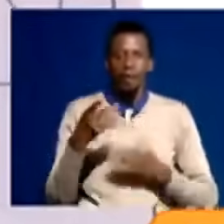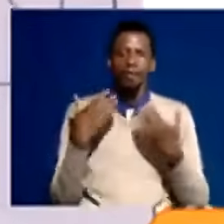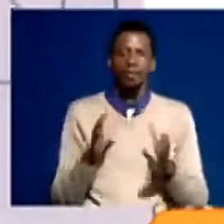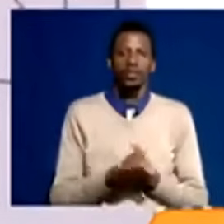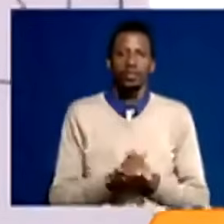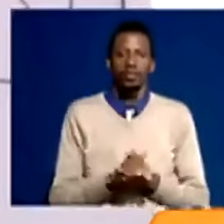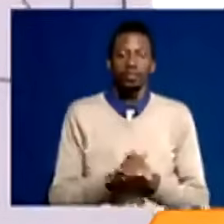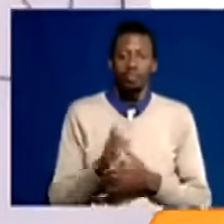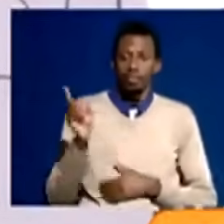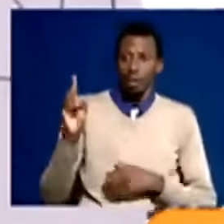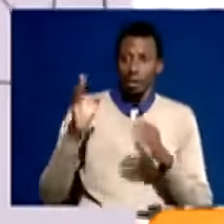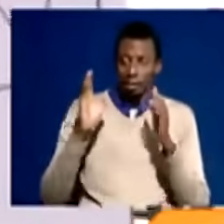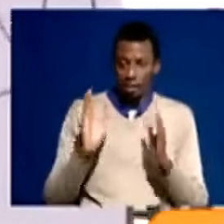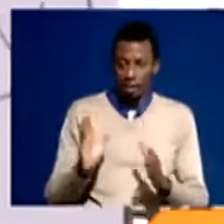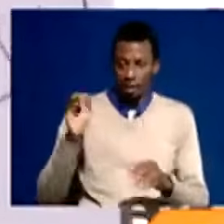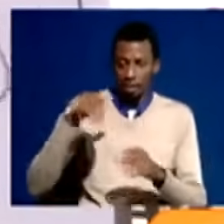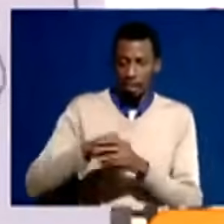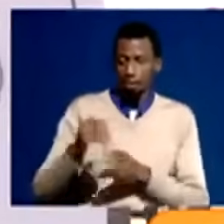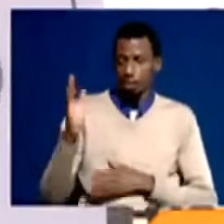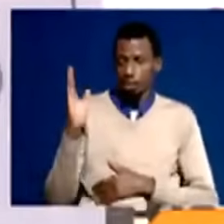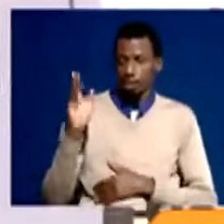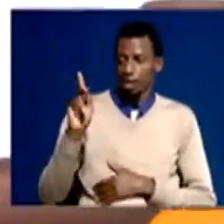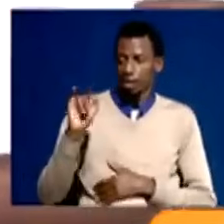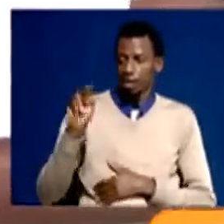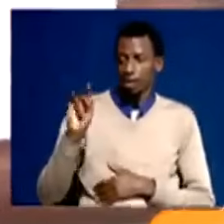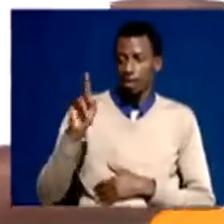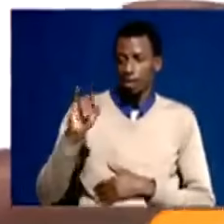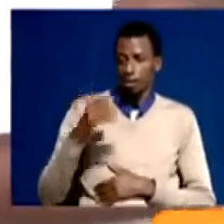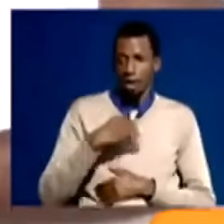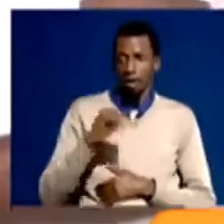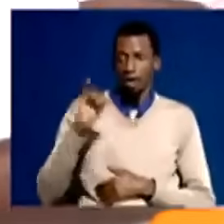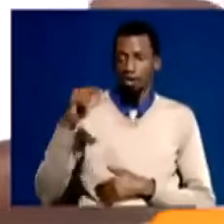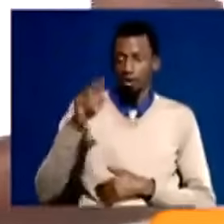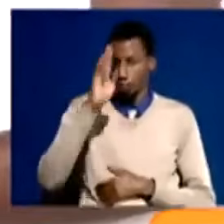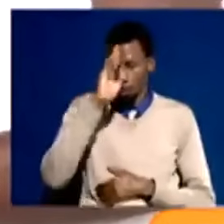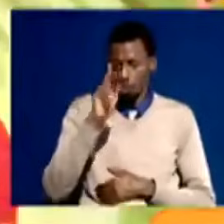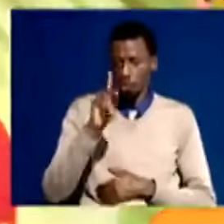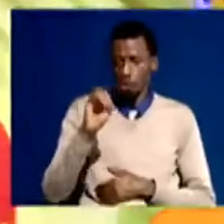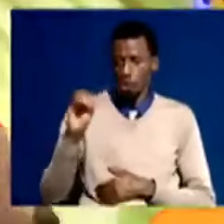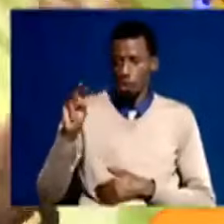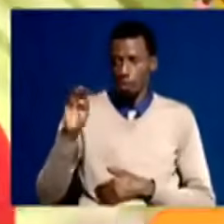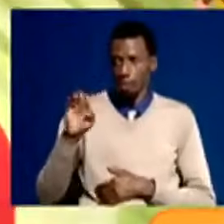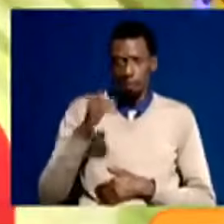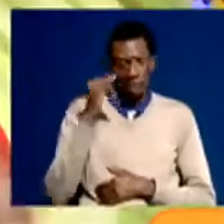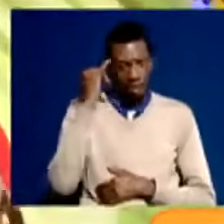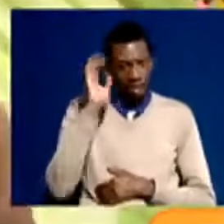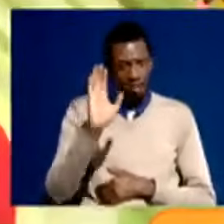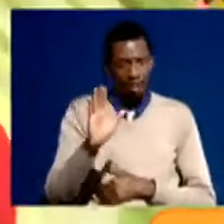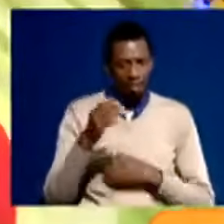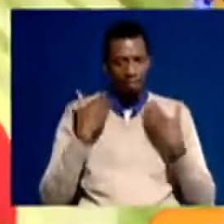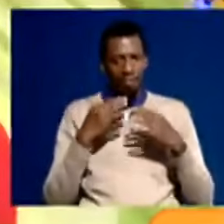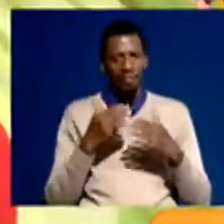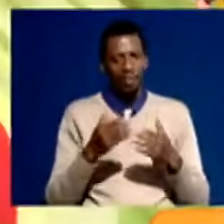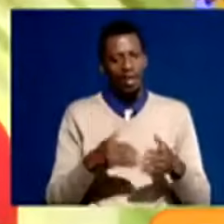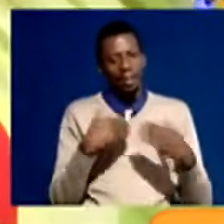ndani Kithure Kindiki na Inspector General wa polisi Jafet Kome wamekashifu tukio hilo. Sasa umeletua biro, unaanza kuumiza